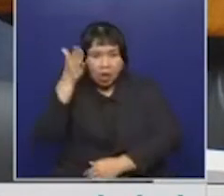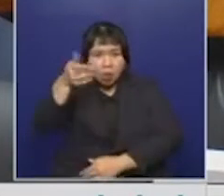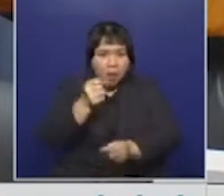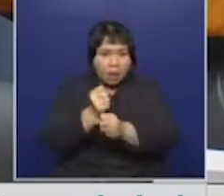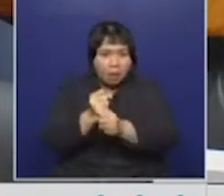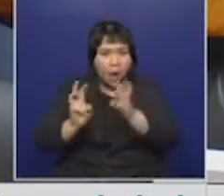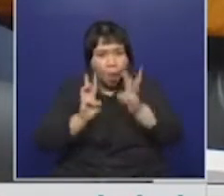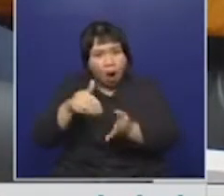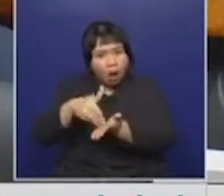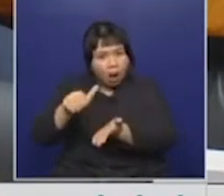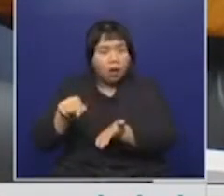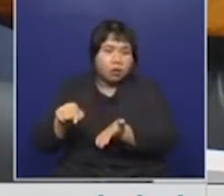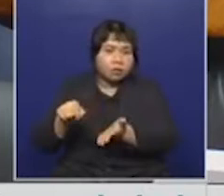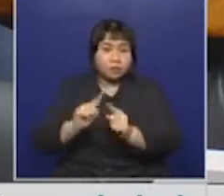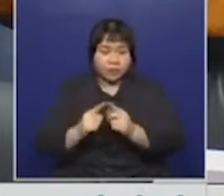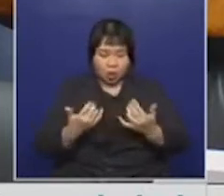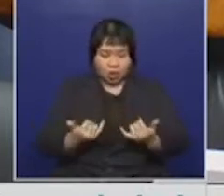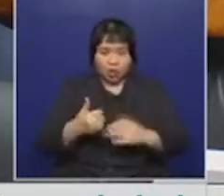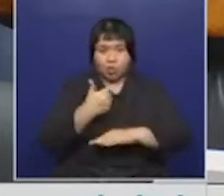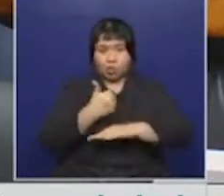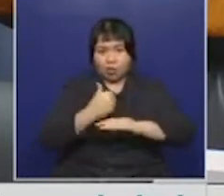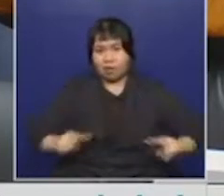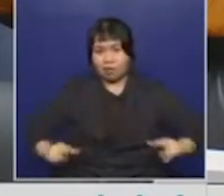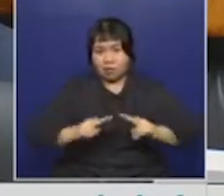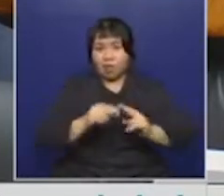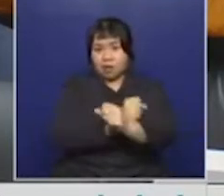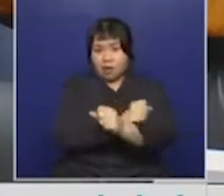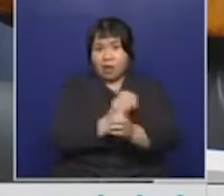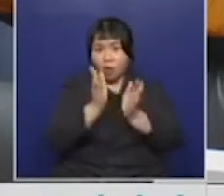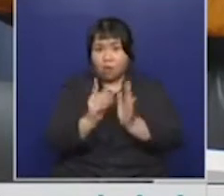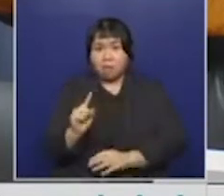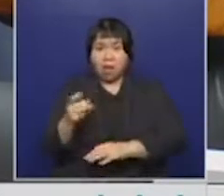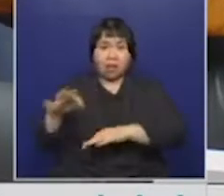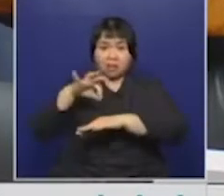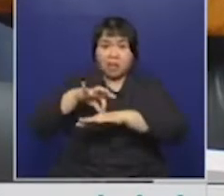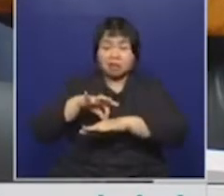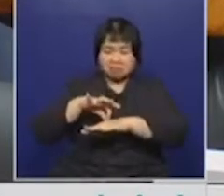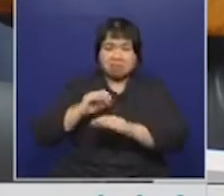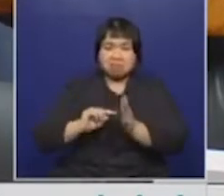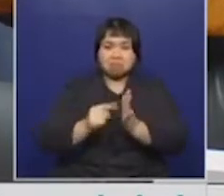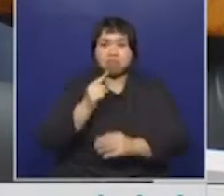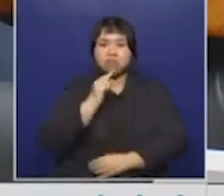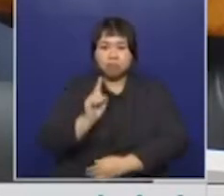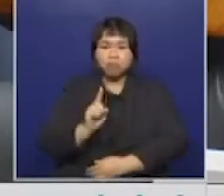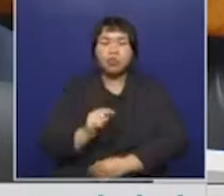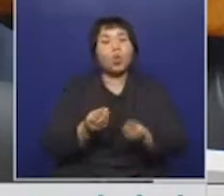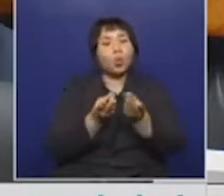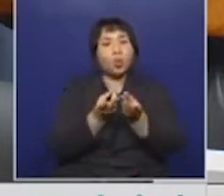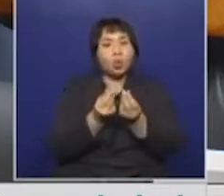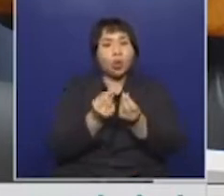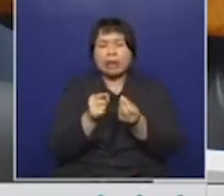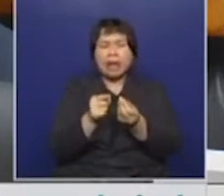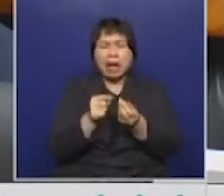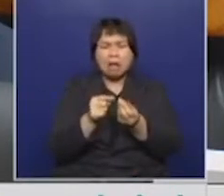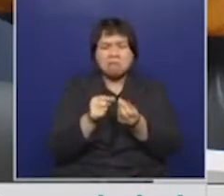แต่ล่าสุดรัฐมนตรีแรงงานคนใหม่เข้าทำงานวันแรกก็บอกเลยว่าตัวเลขเรานั้น